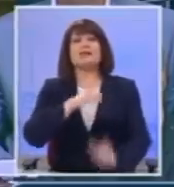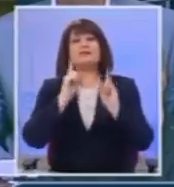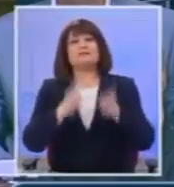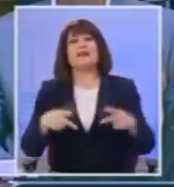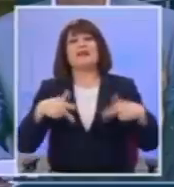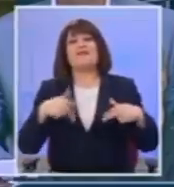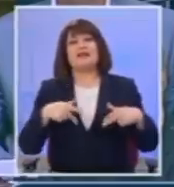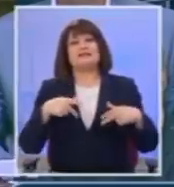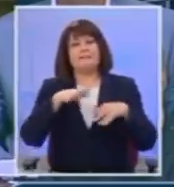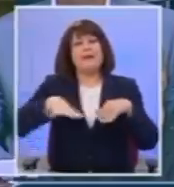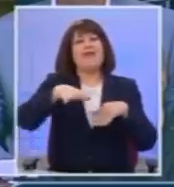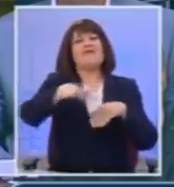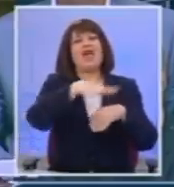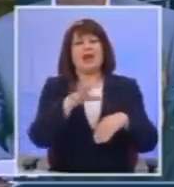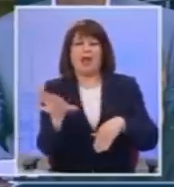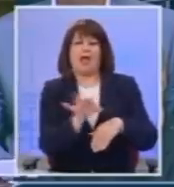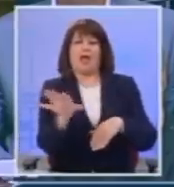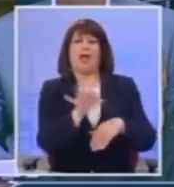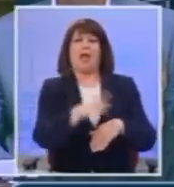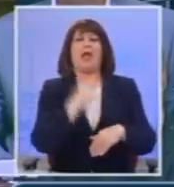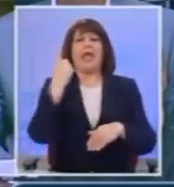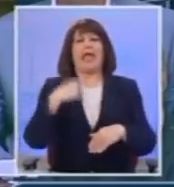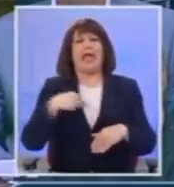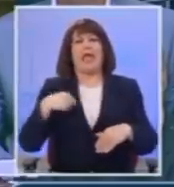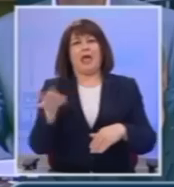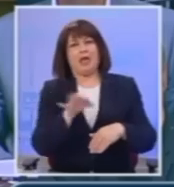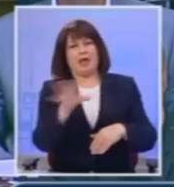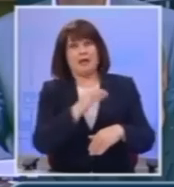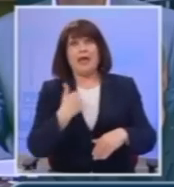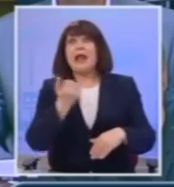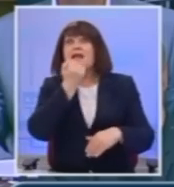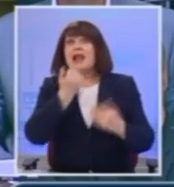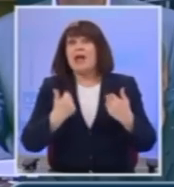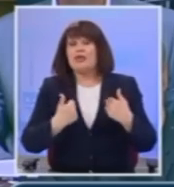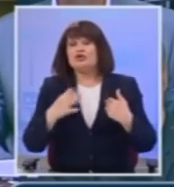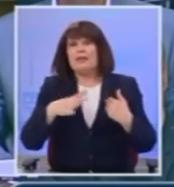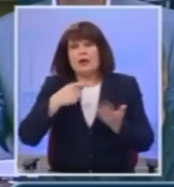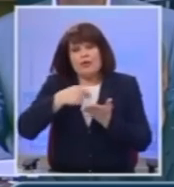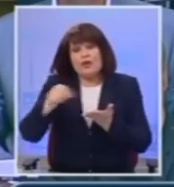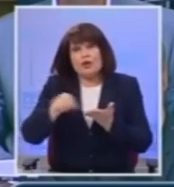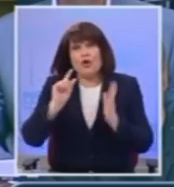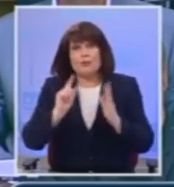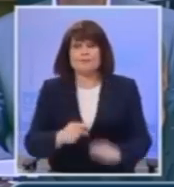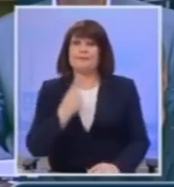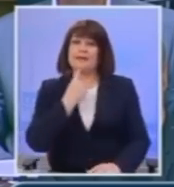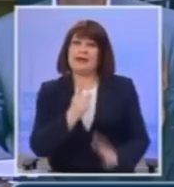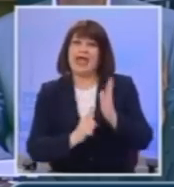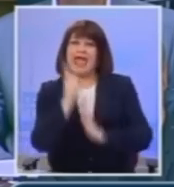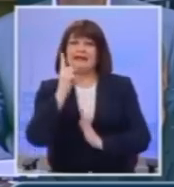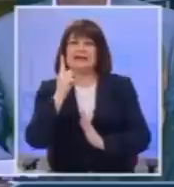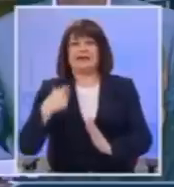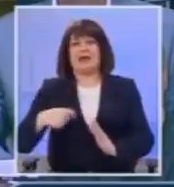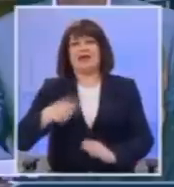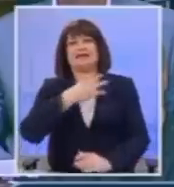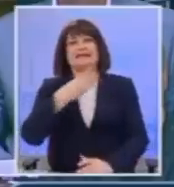Ένα σε κάθε περιφέρεια. Και κάναμε ένα λάθος εμείς και θέλω να το διορθώσω και θα σας πω ποιο είναι αυτό. Είπαμε ότι είναι 11 στελέχη του